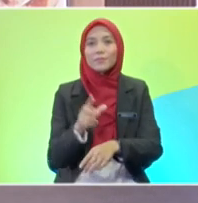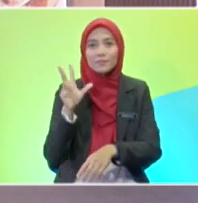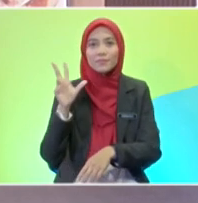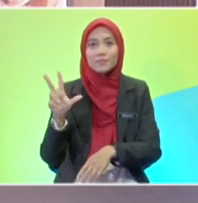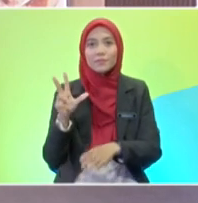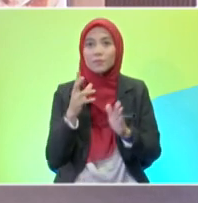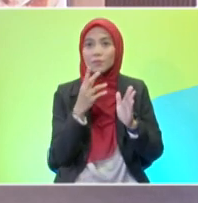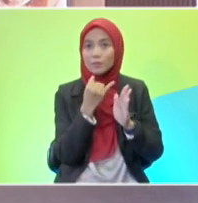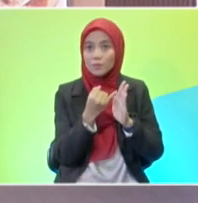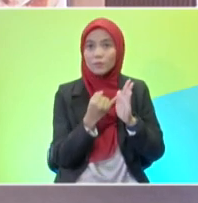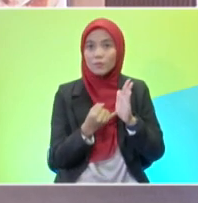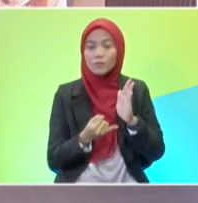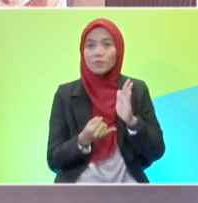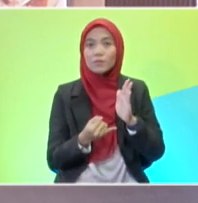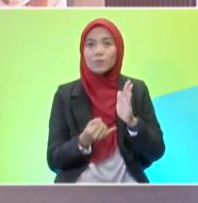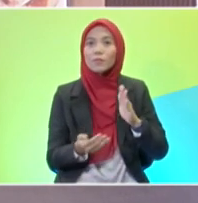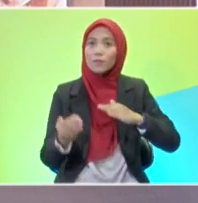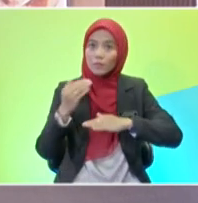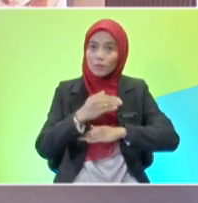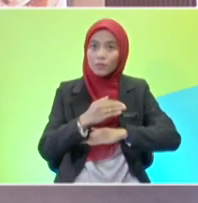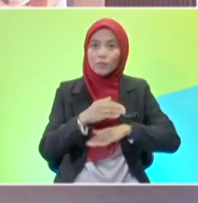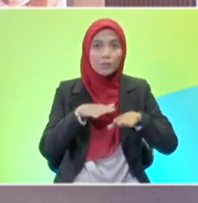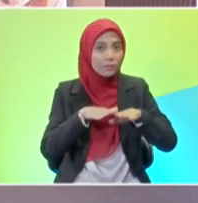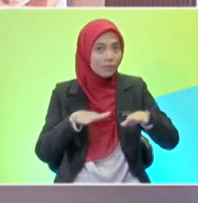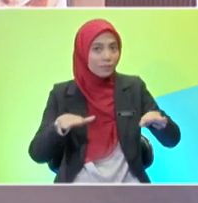motif di atas permukaan kayu